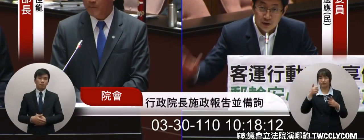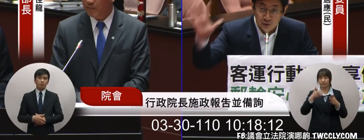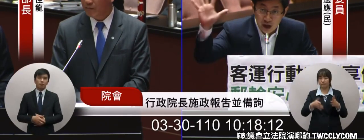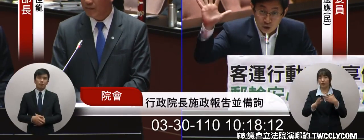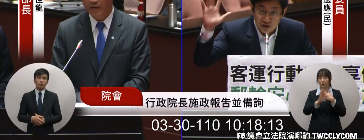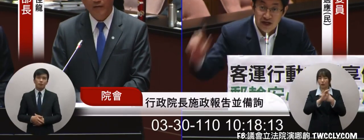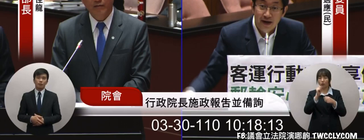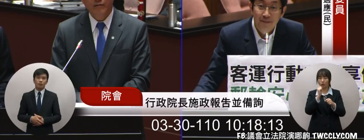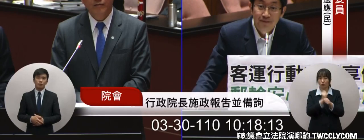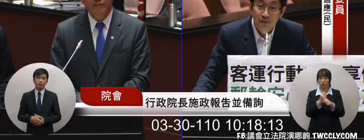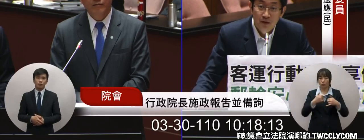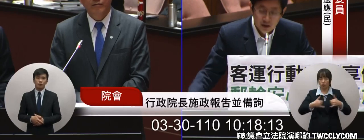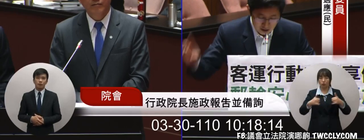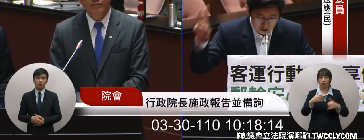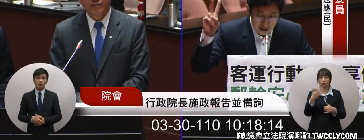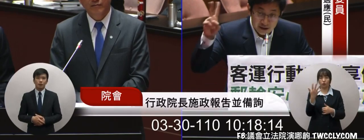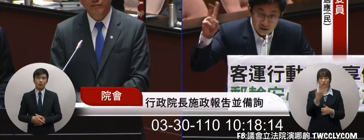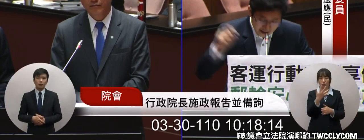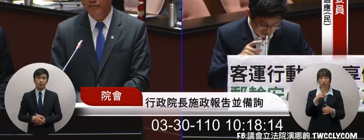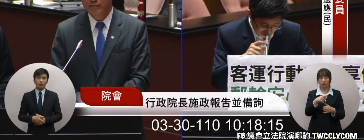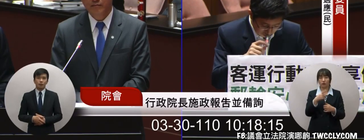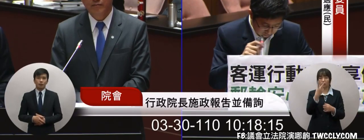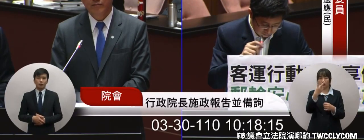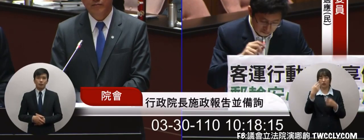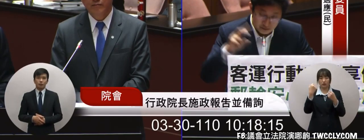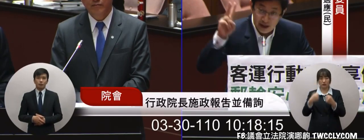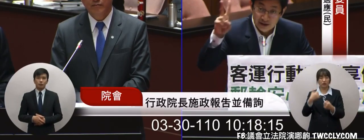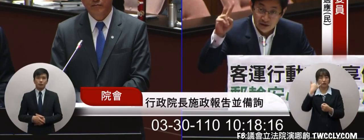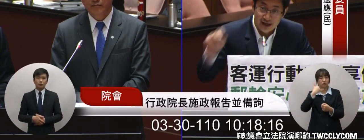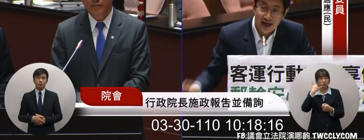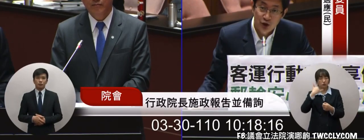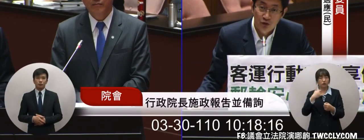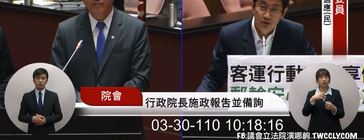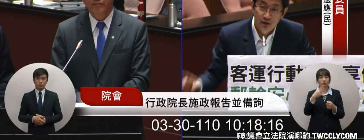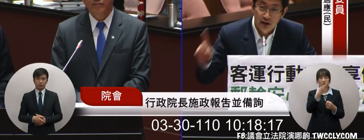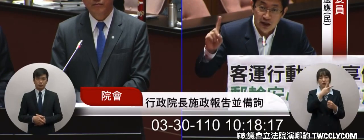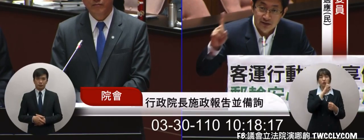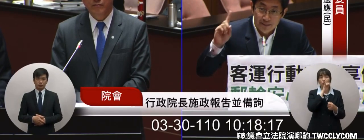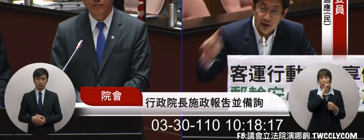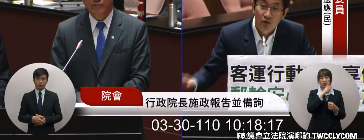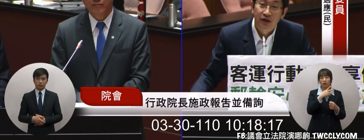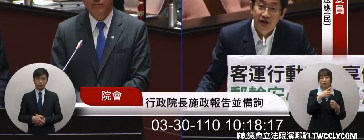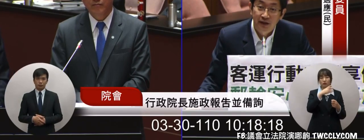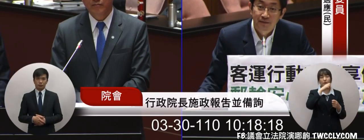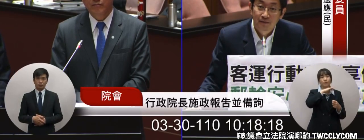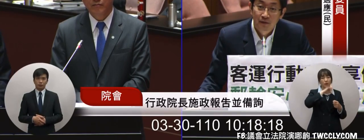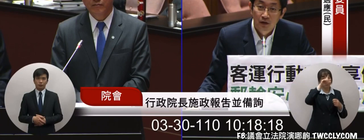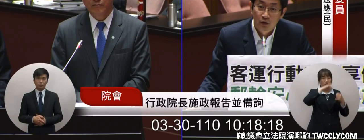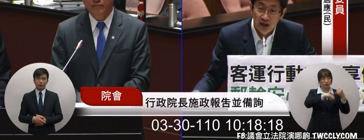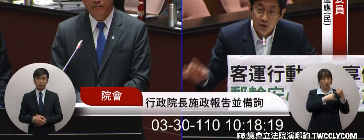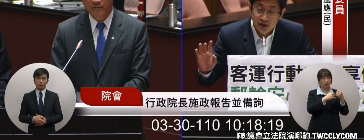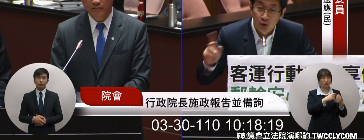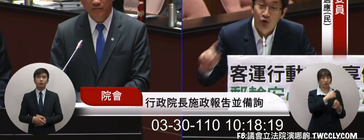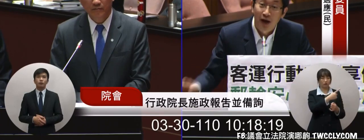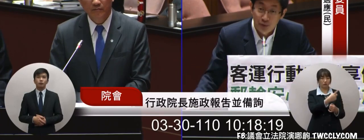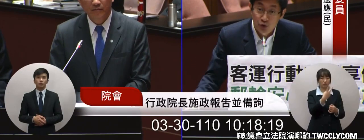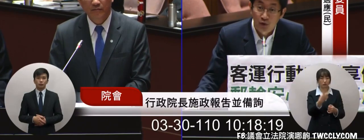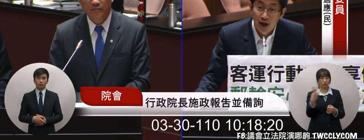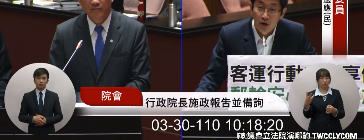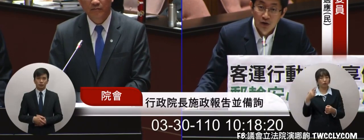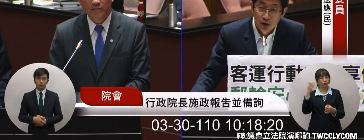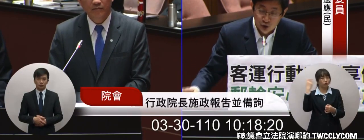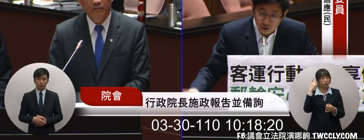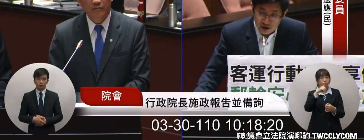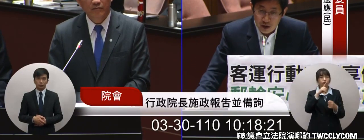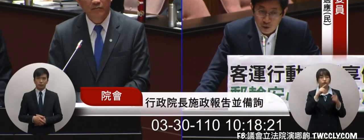喔試辦五條路線兩條在基隆兩條在台中一條在屏東墾丁我聽多效果都還